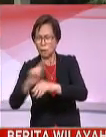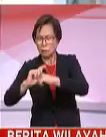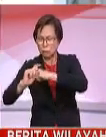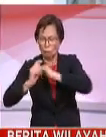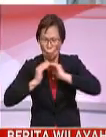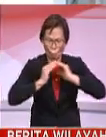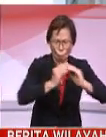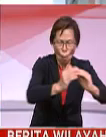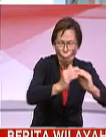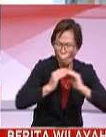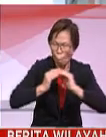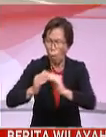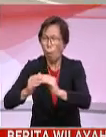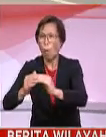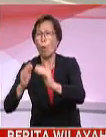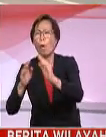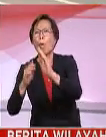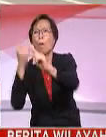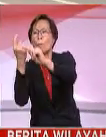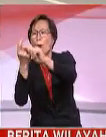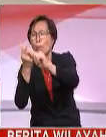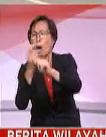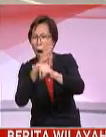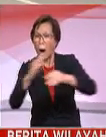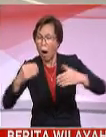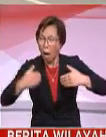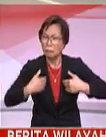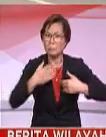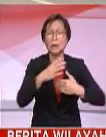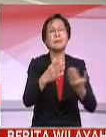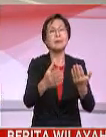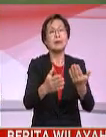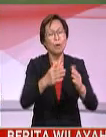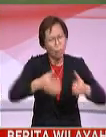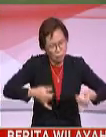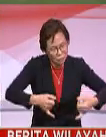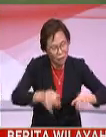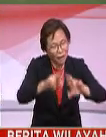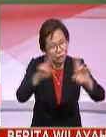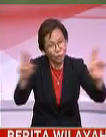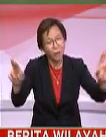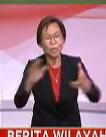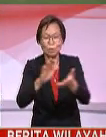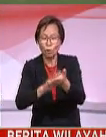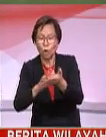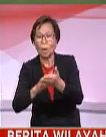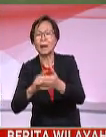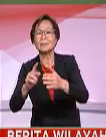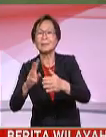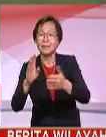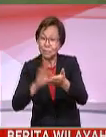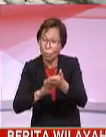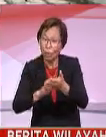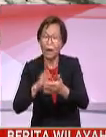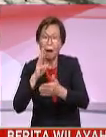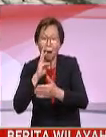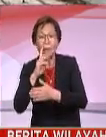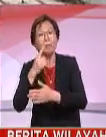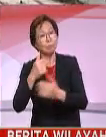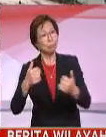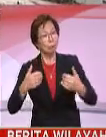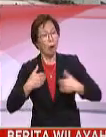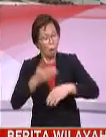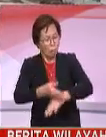taman perumahan dibangunkan. Begitu juga kemudahan infrastruktur dan taman-taman awam demi keselesaan warga